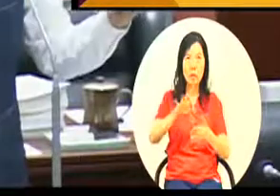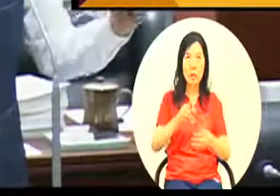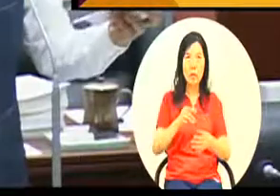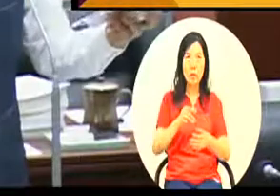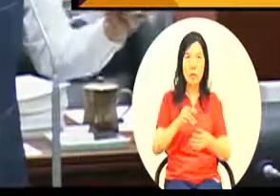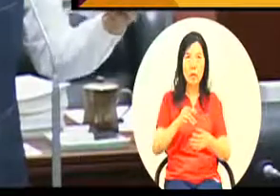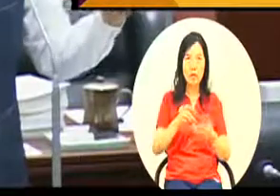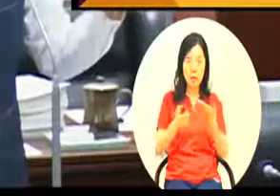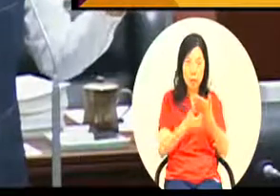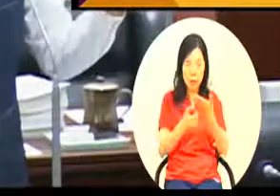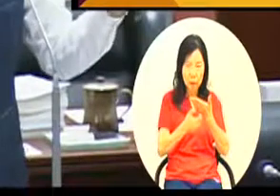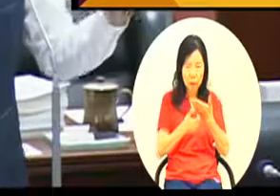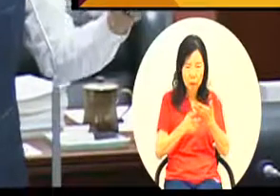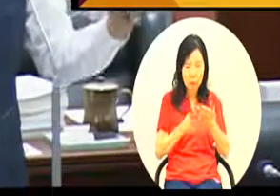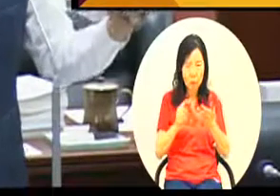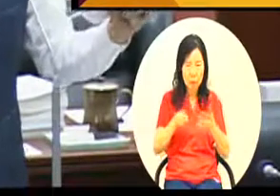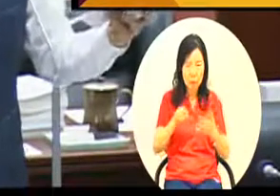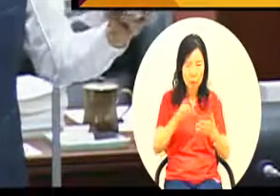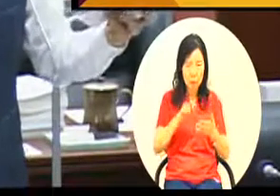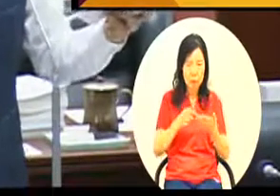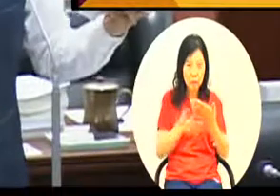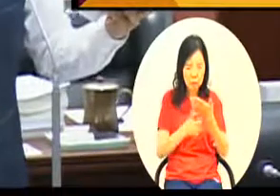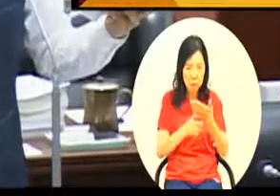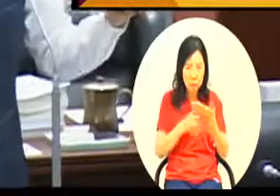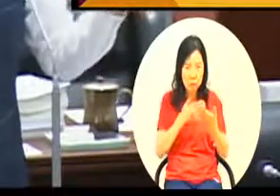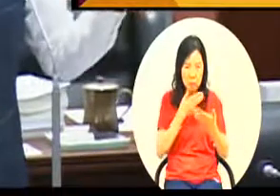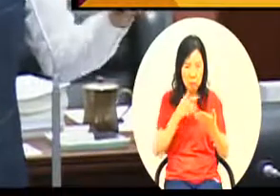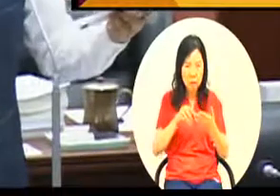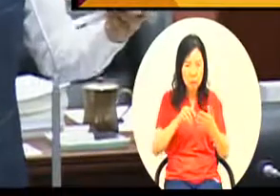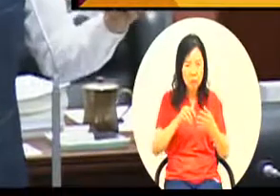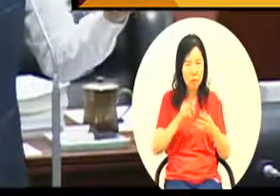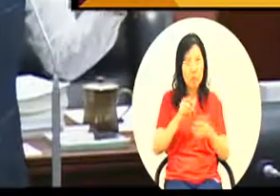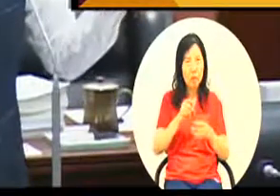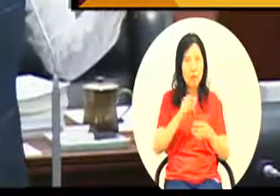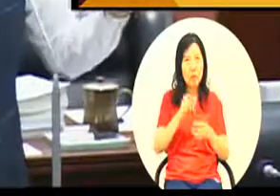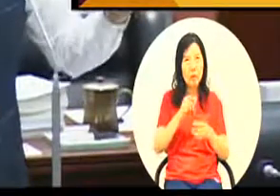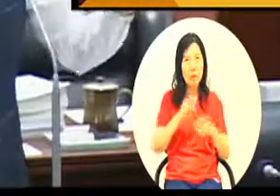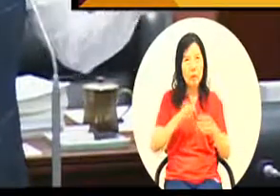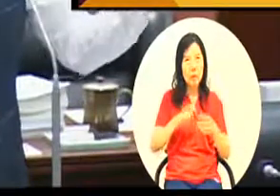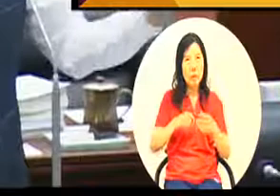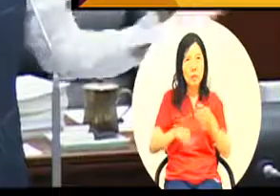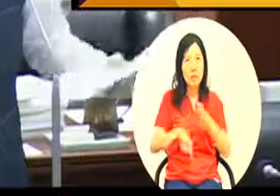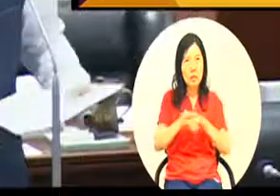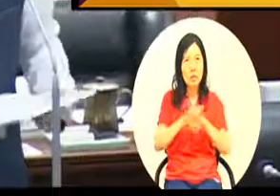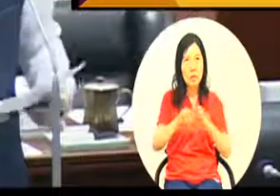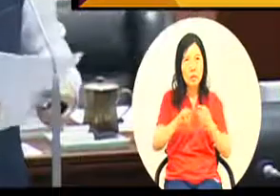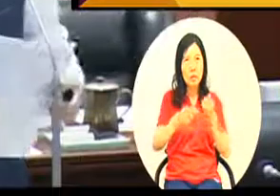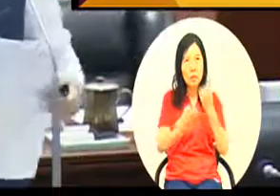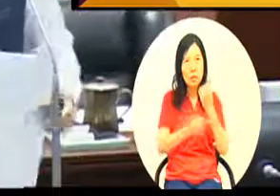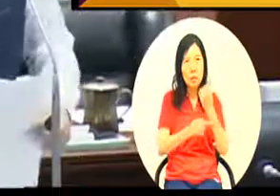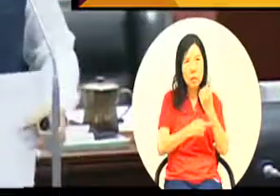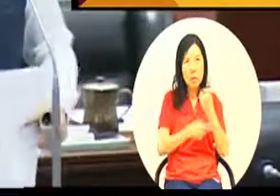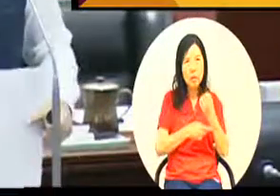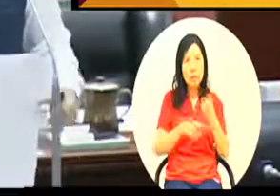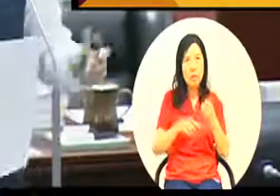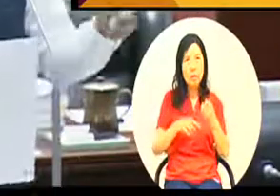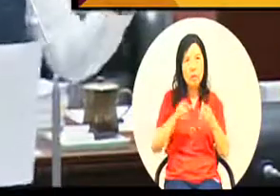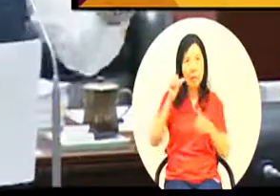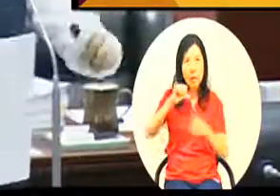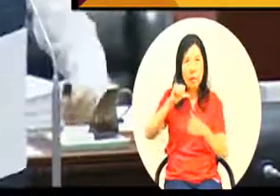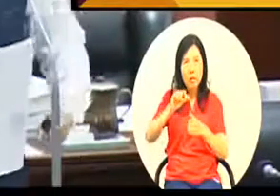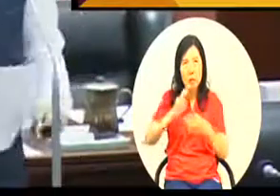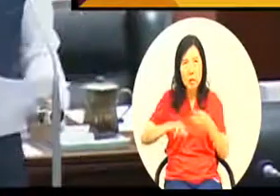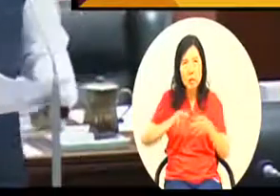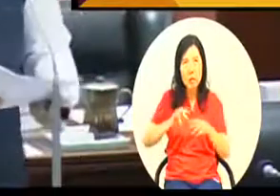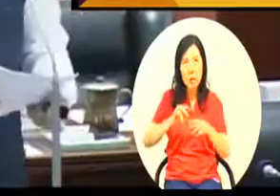毒品部分，单纯私用毒品部分这个行为，以保安处分作为法律效果就好了，不用刑法上面可能要把